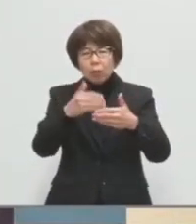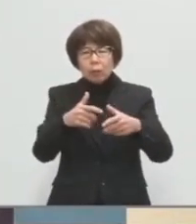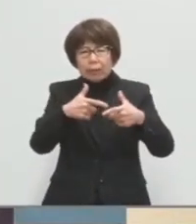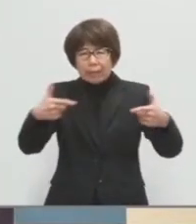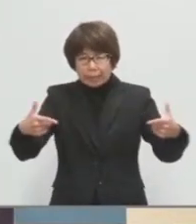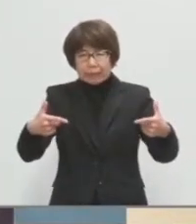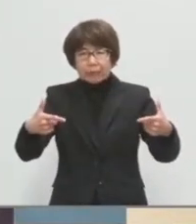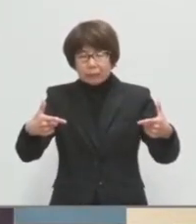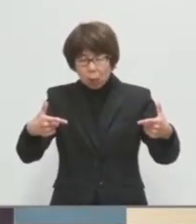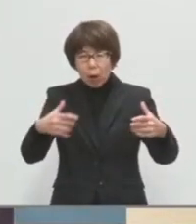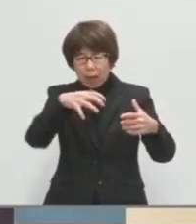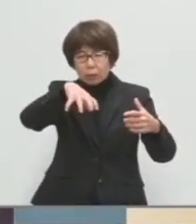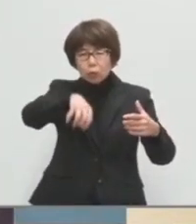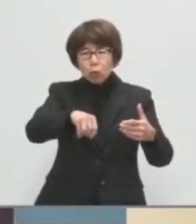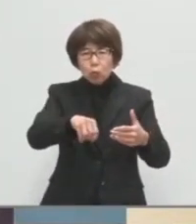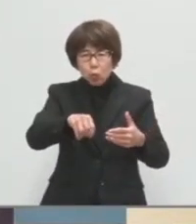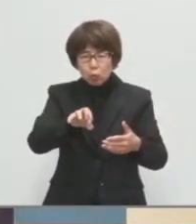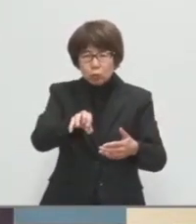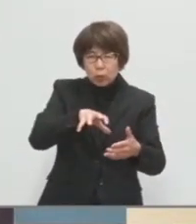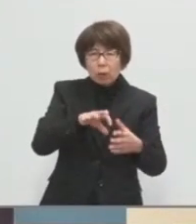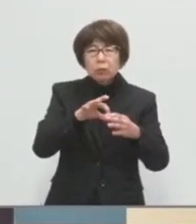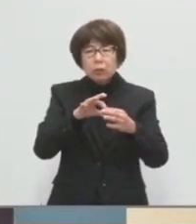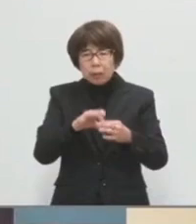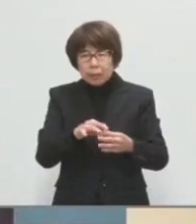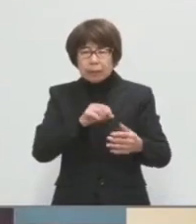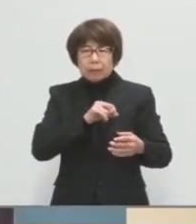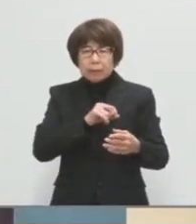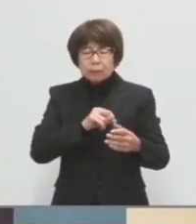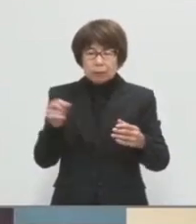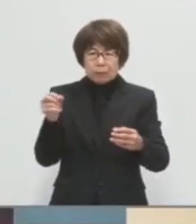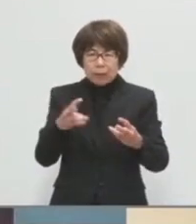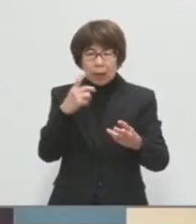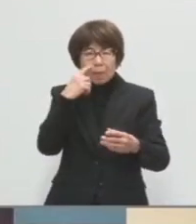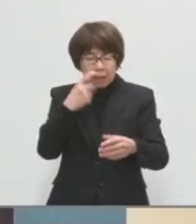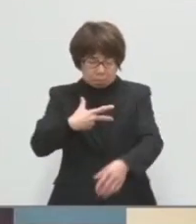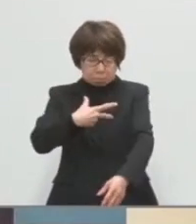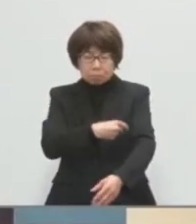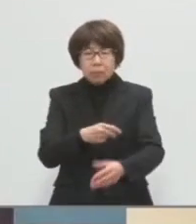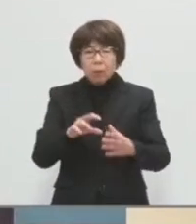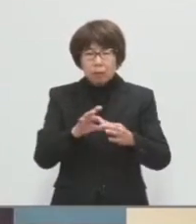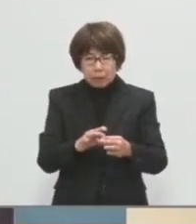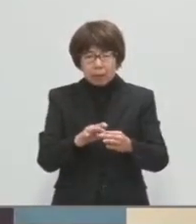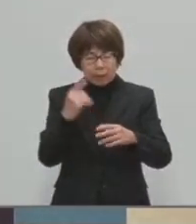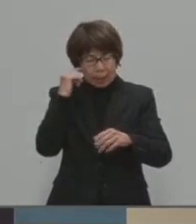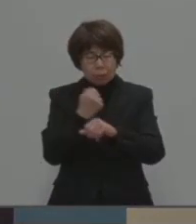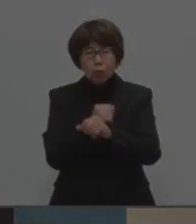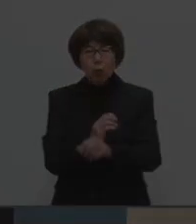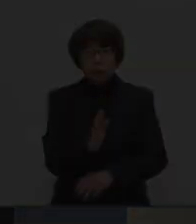含めて早期の追加接種について積極的に保険とくださるようにお願いをいたします